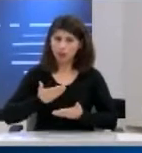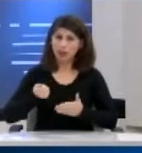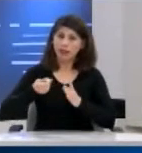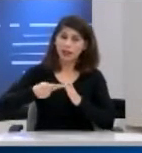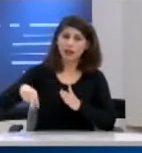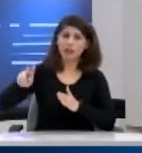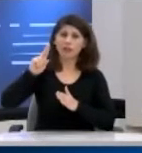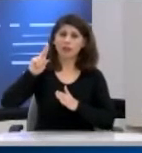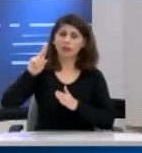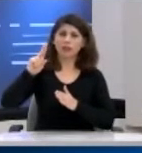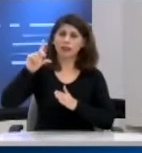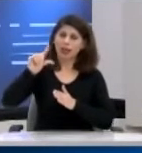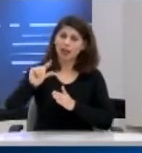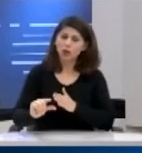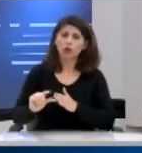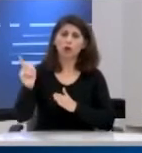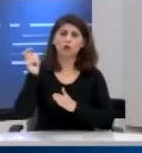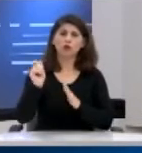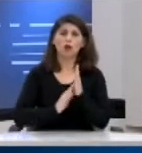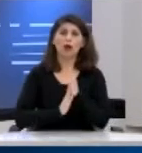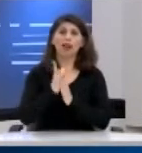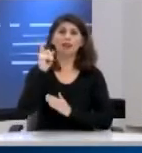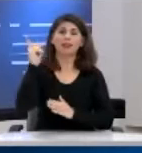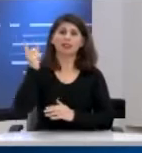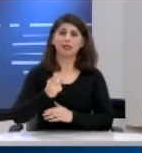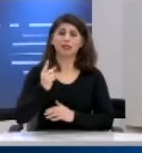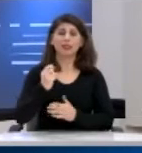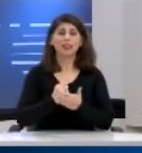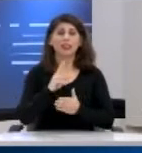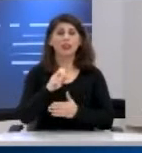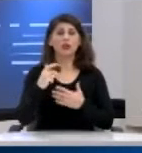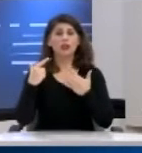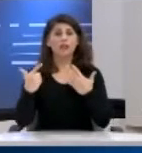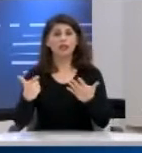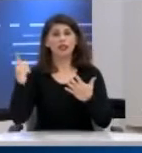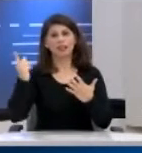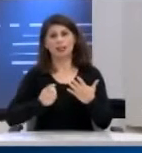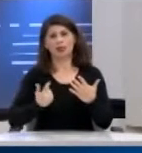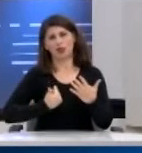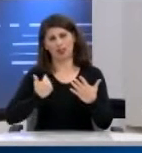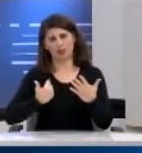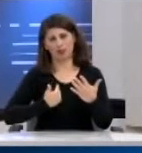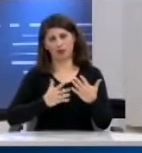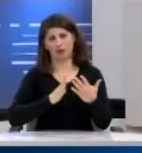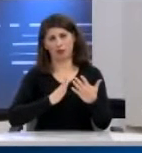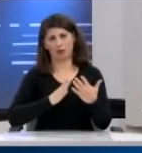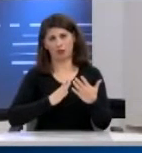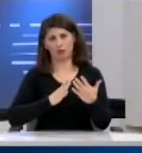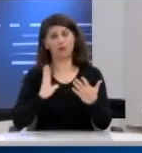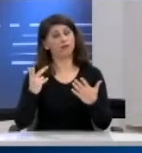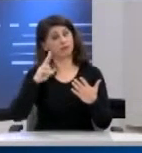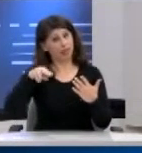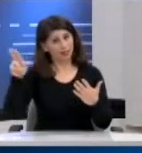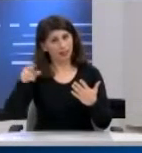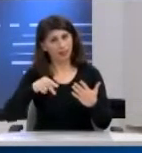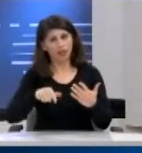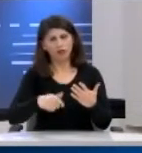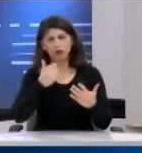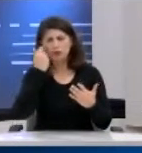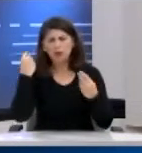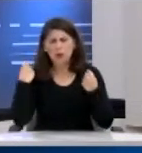μισθού κατά 11% και κατά 27% για τους νέους. Αφού καταργήσαμε αυτή την